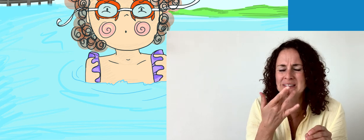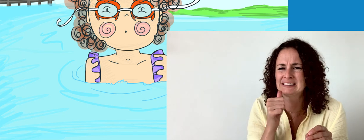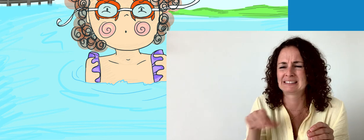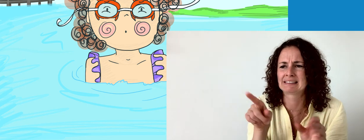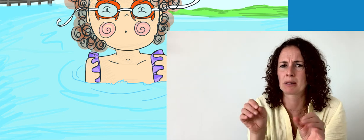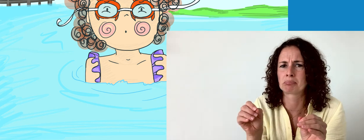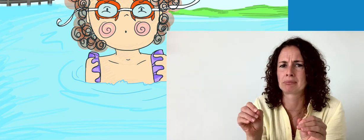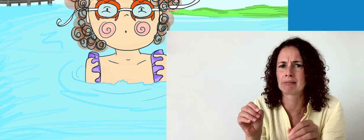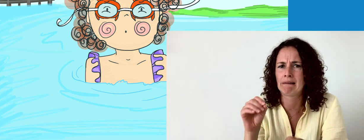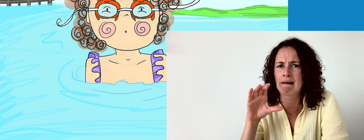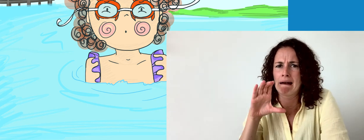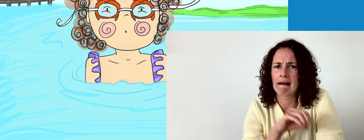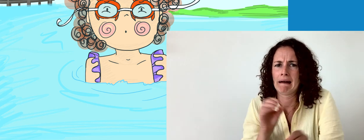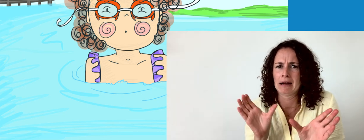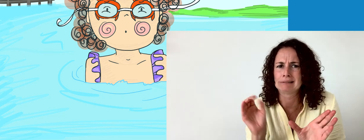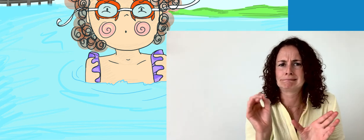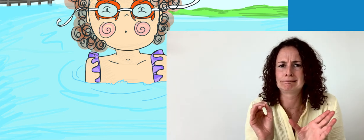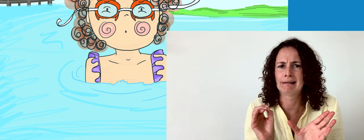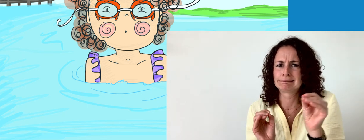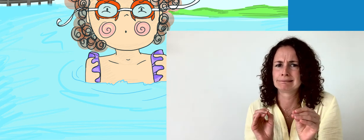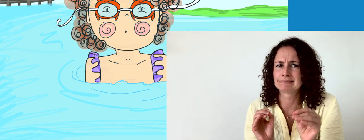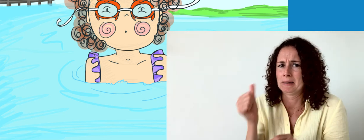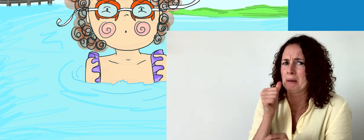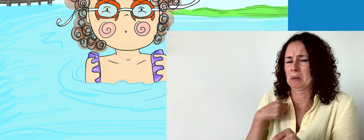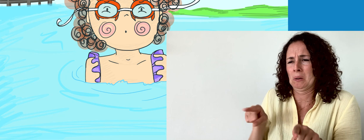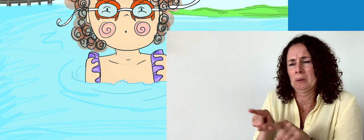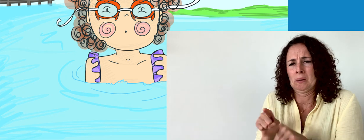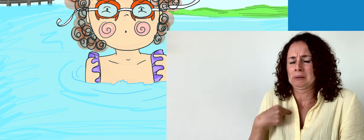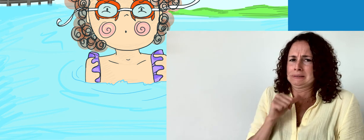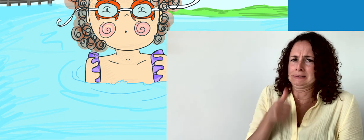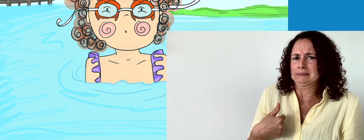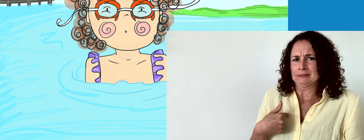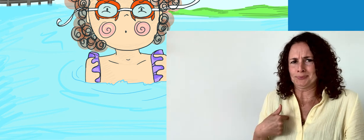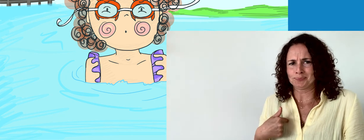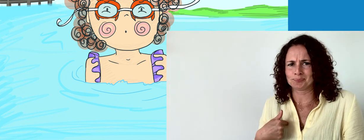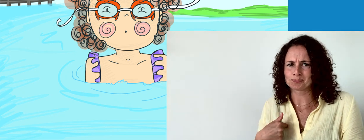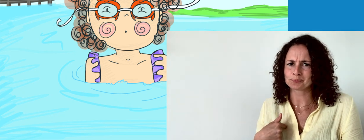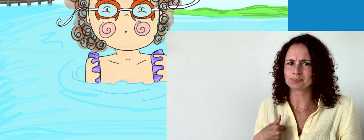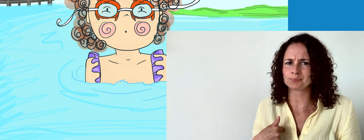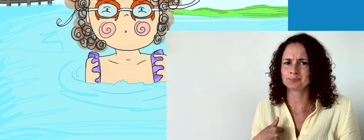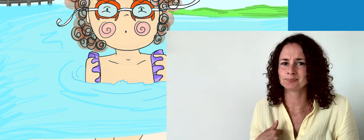dat ze bijten Ik ook niet Zegt mama met bevende stem